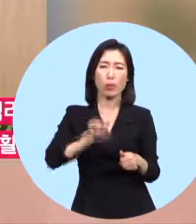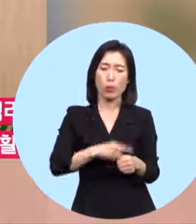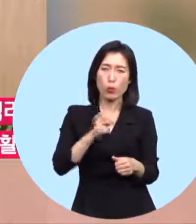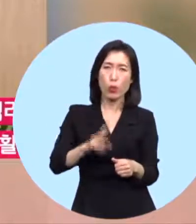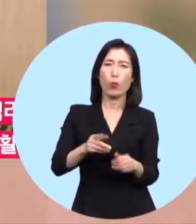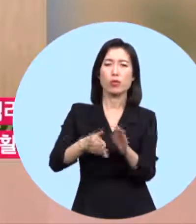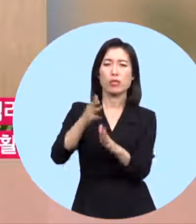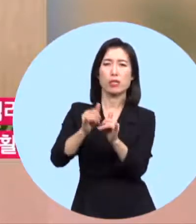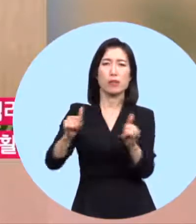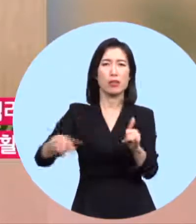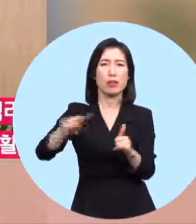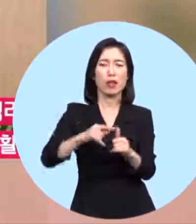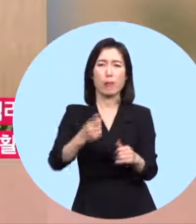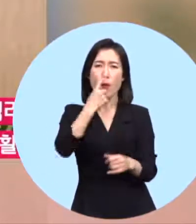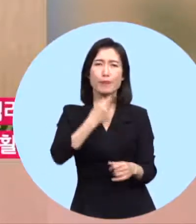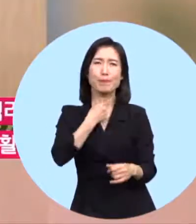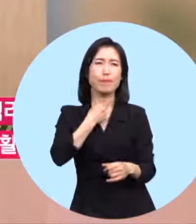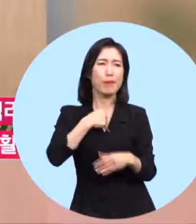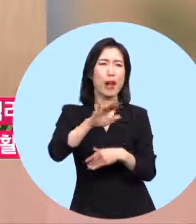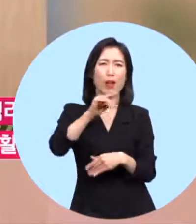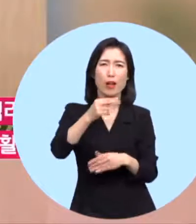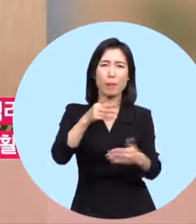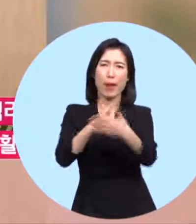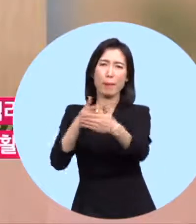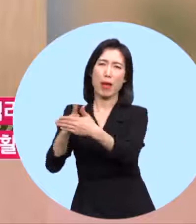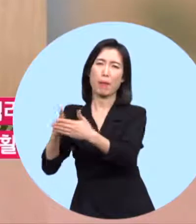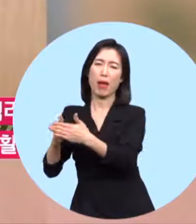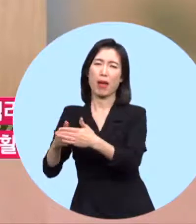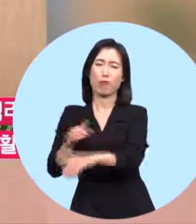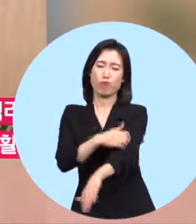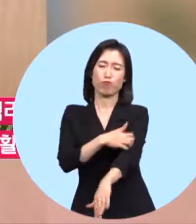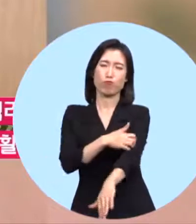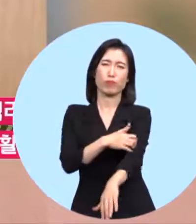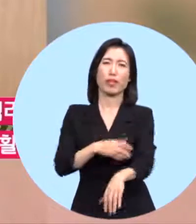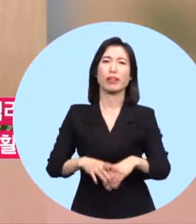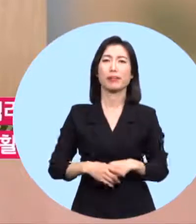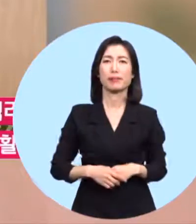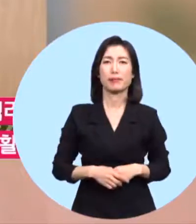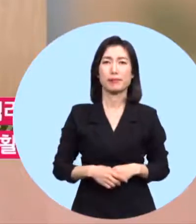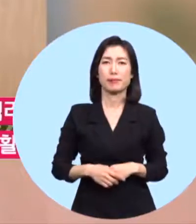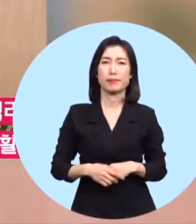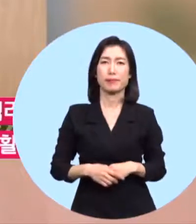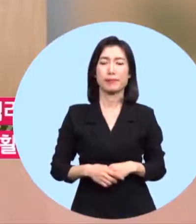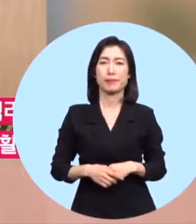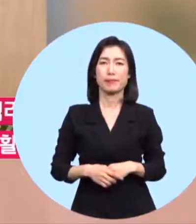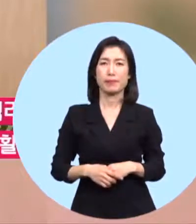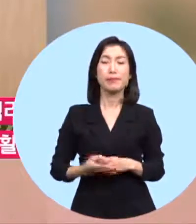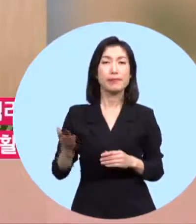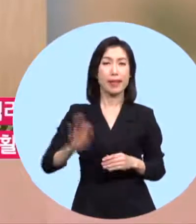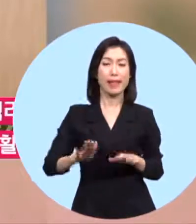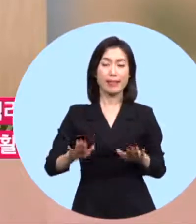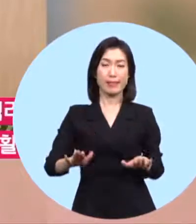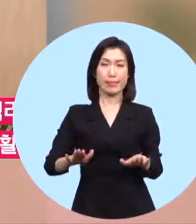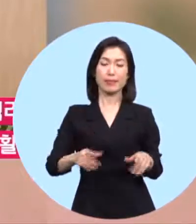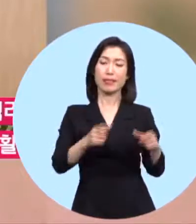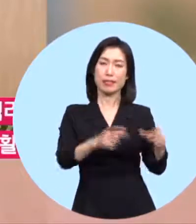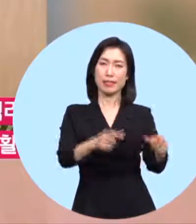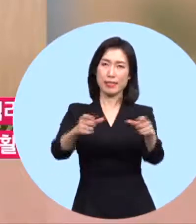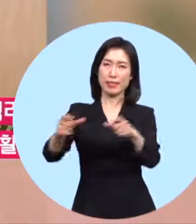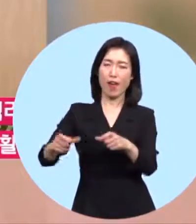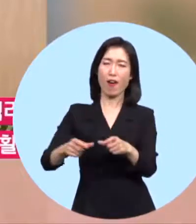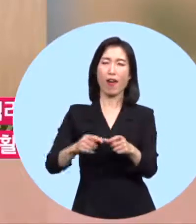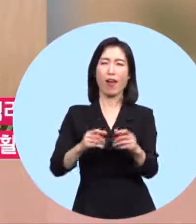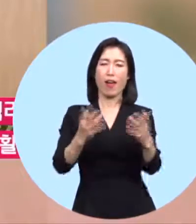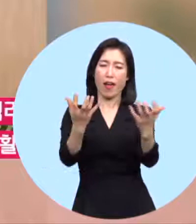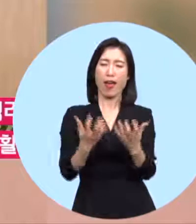없었고 시민들은 배움의 길을 중단해야 하는 상황까지 이르게 되었습니다. 이제는